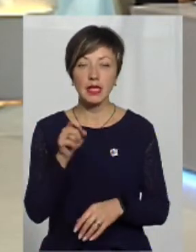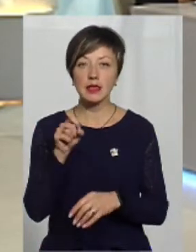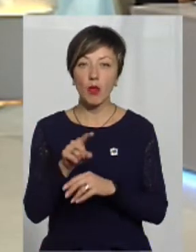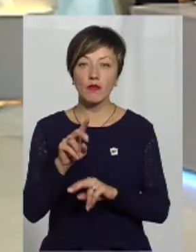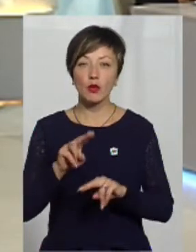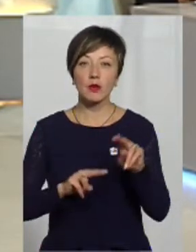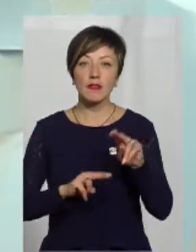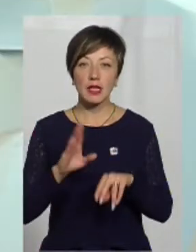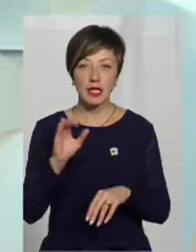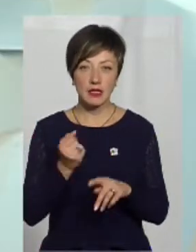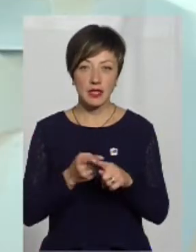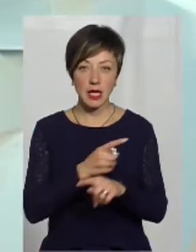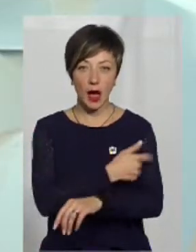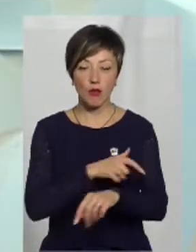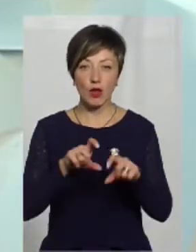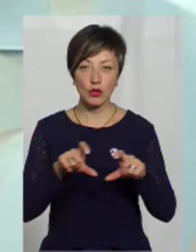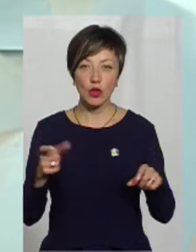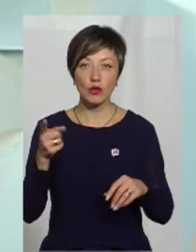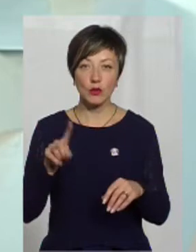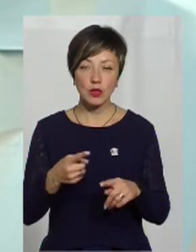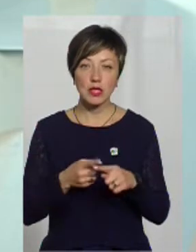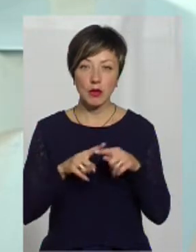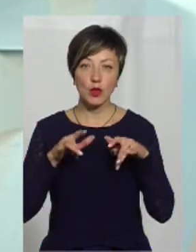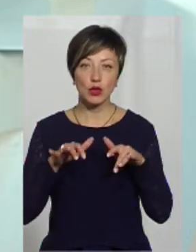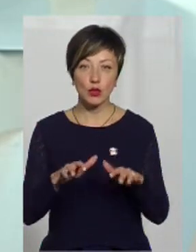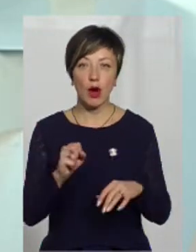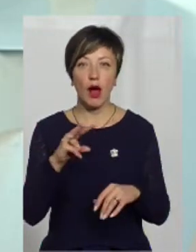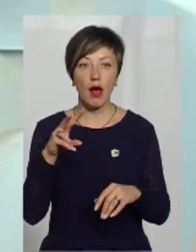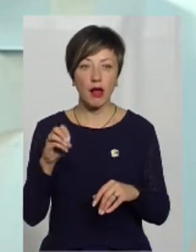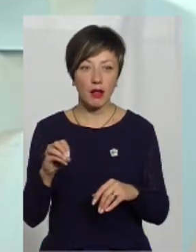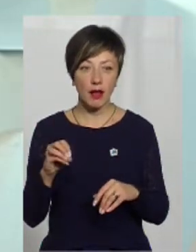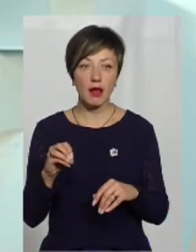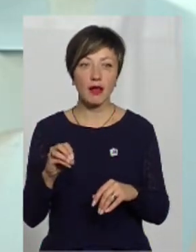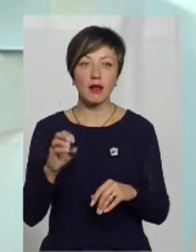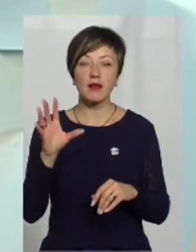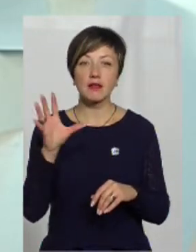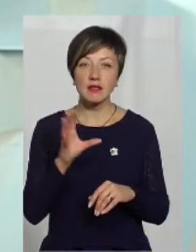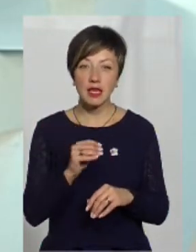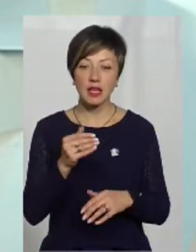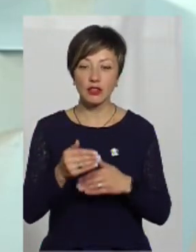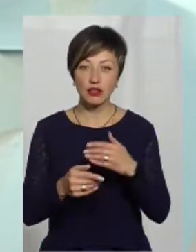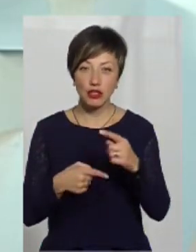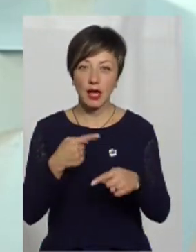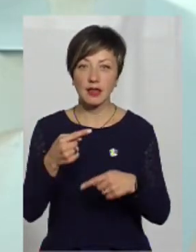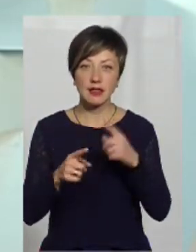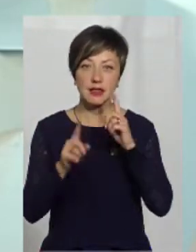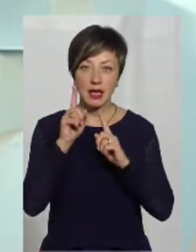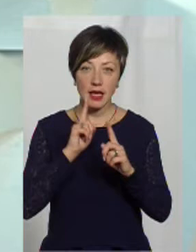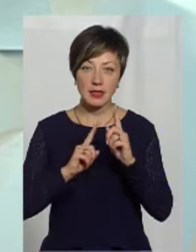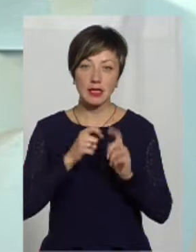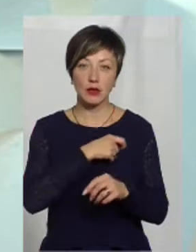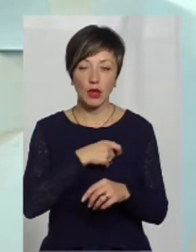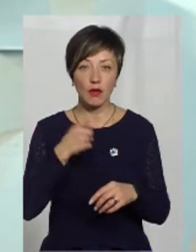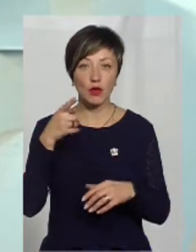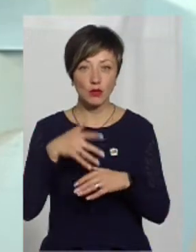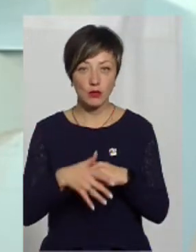замовником будівництва цих амбулаторій. Тому це теж процедура. Але її все пропускали через сесії. А ви розумієте, що